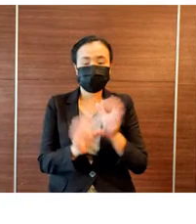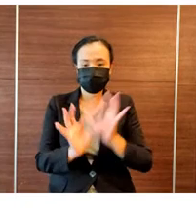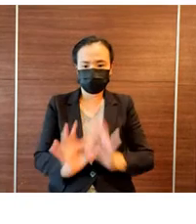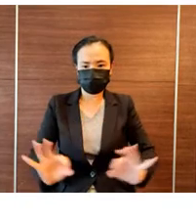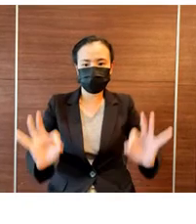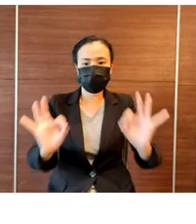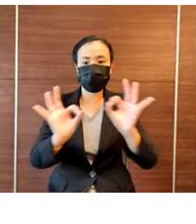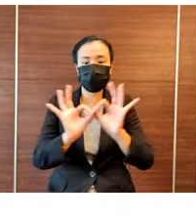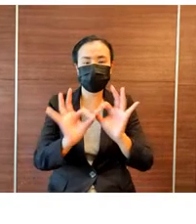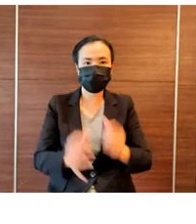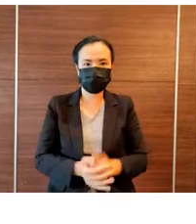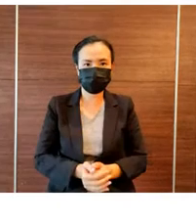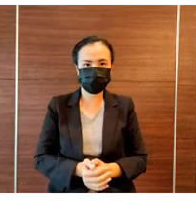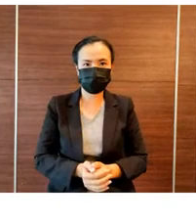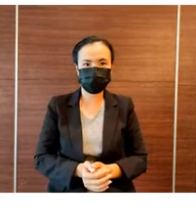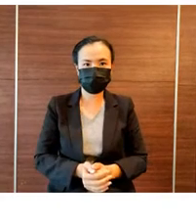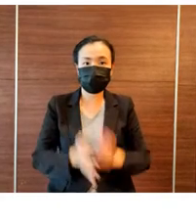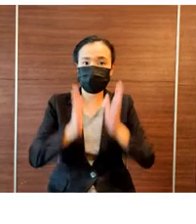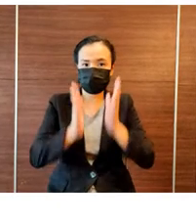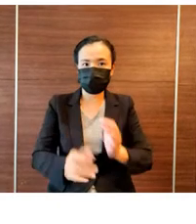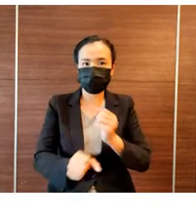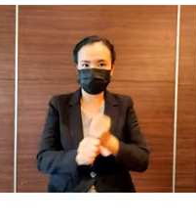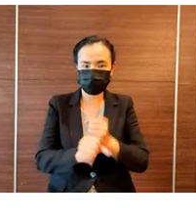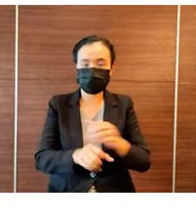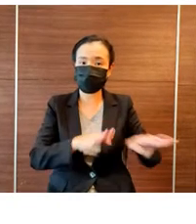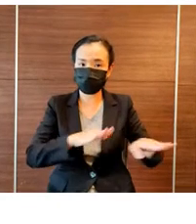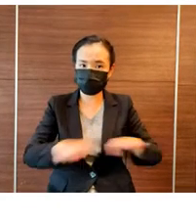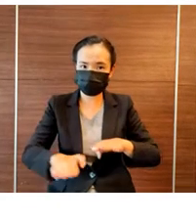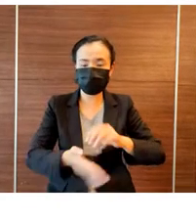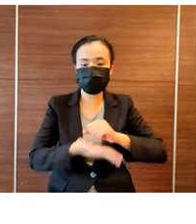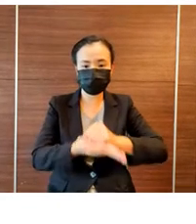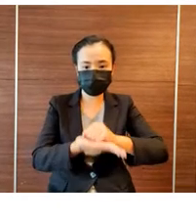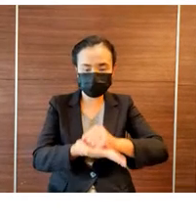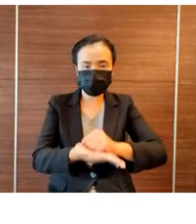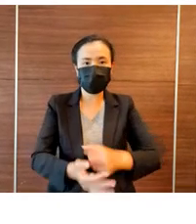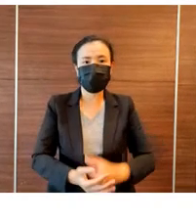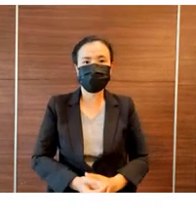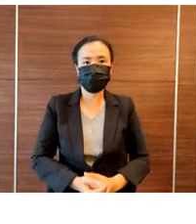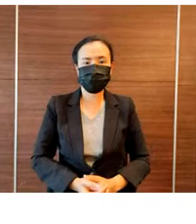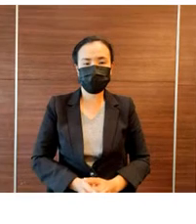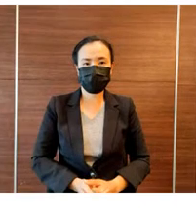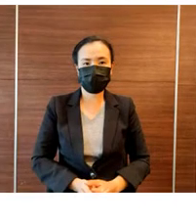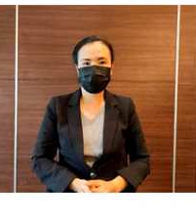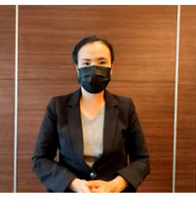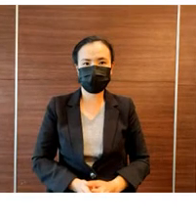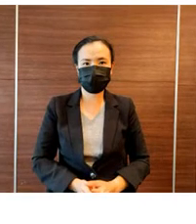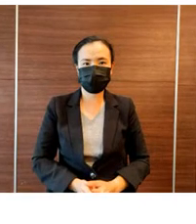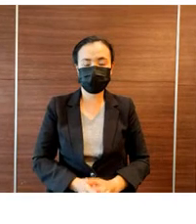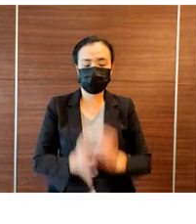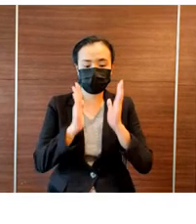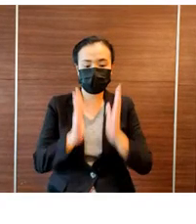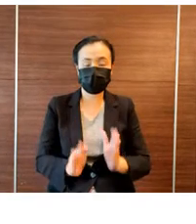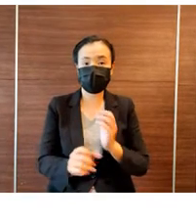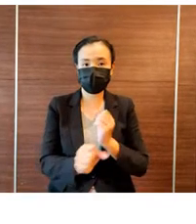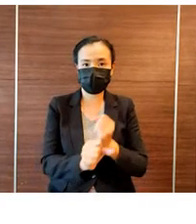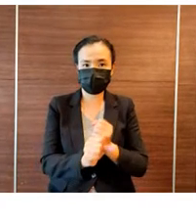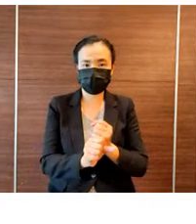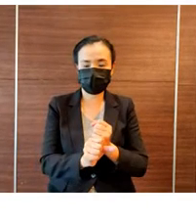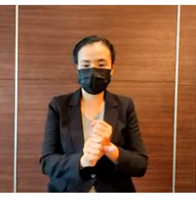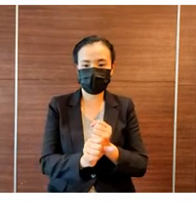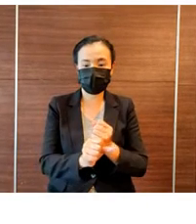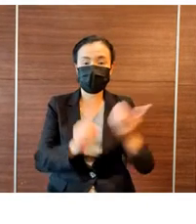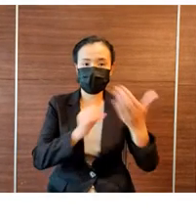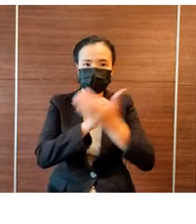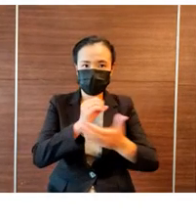ก็คือเรื่องของการ open mind แล้วก็ volunteer คืออย่างบุคลากรทำคลินิกเกษตร